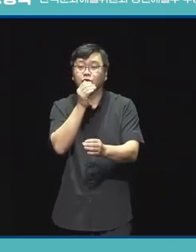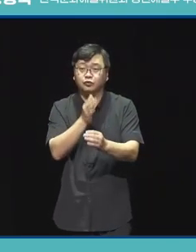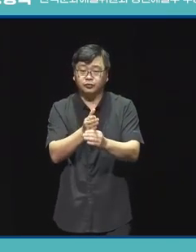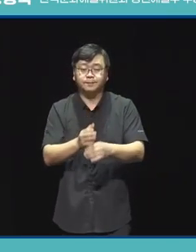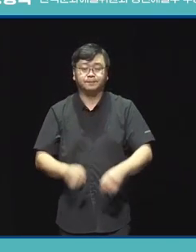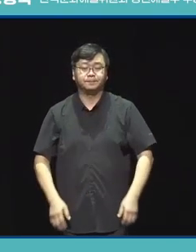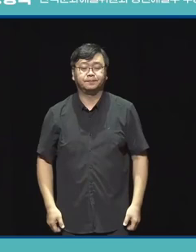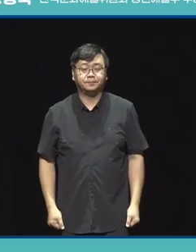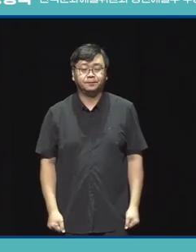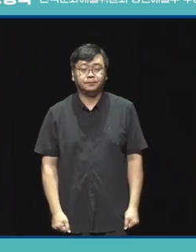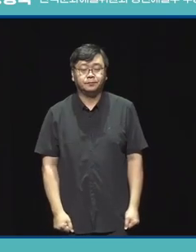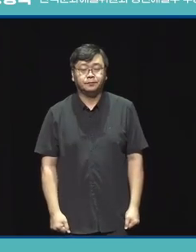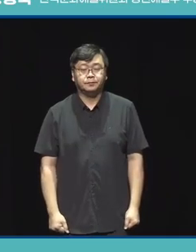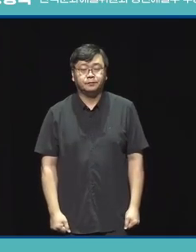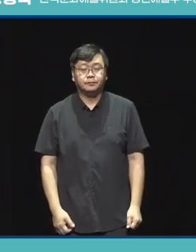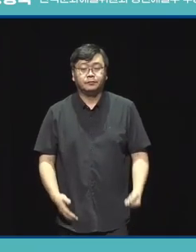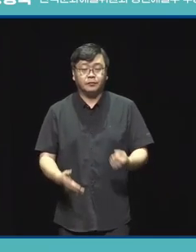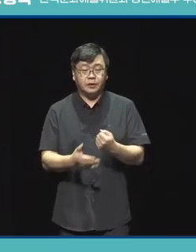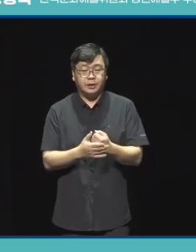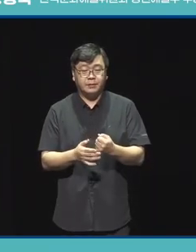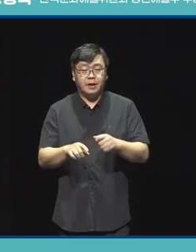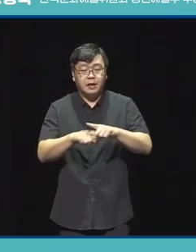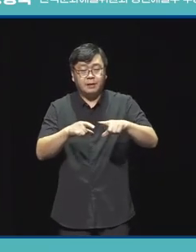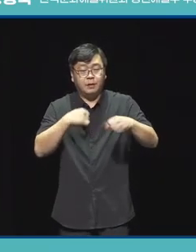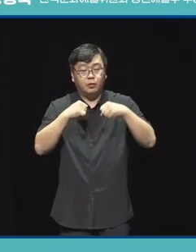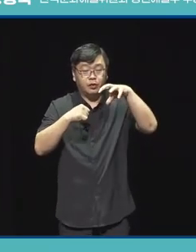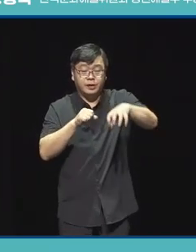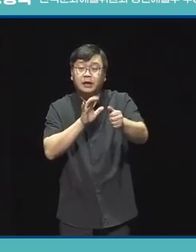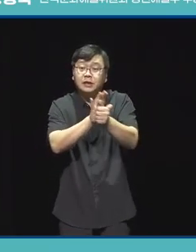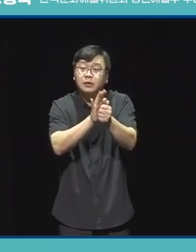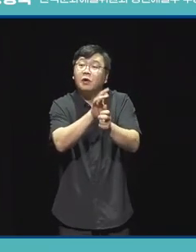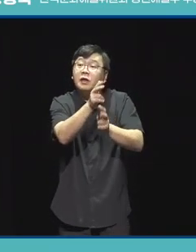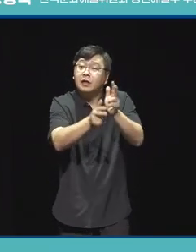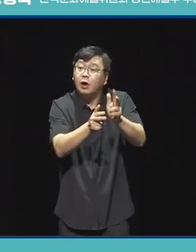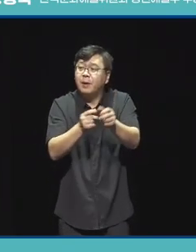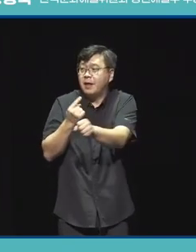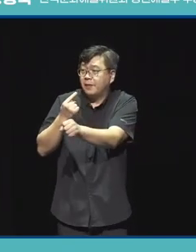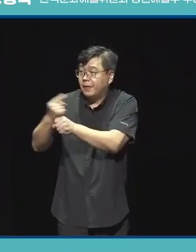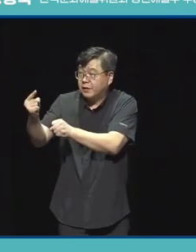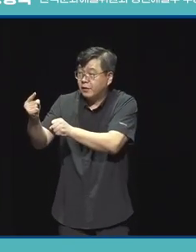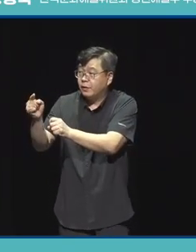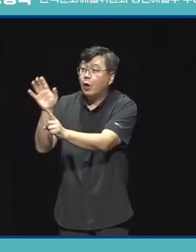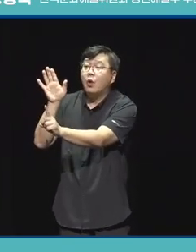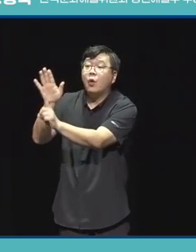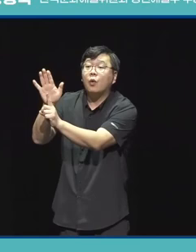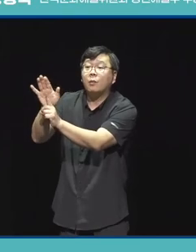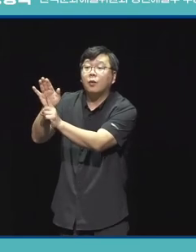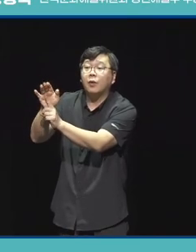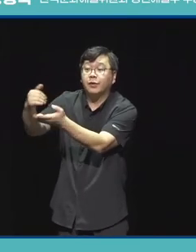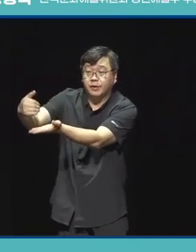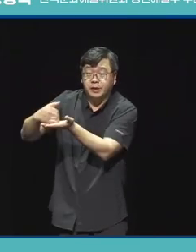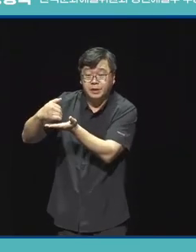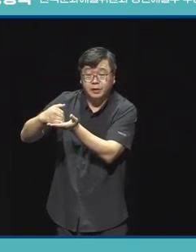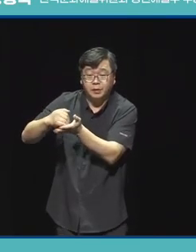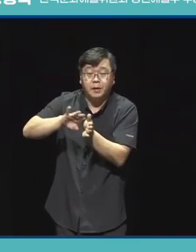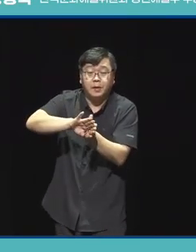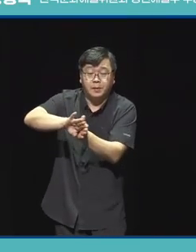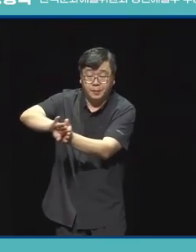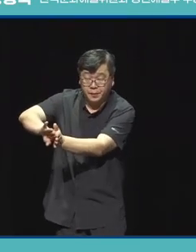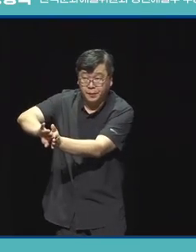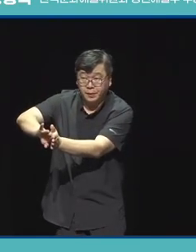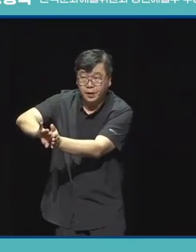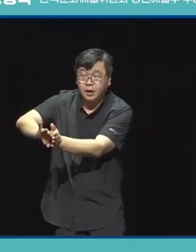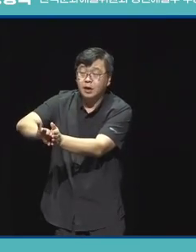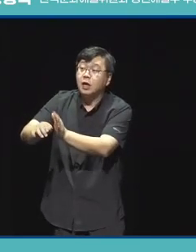모색을 하고 있습니다 요것들은요 사업에 대해서는 내년도에 별도 공모로 저희가 추진하도록 하겠습니다 그 전에 다시 한번